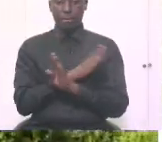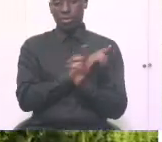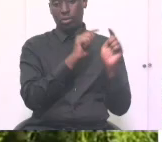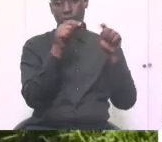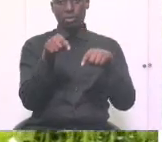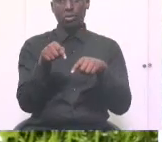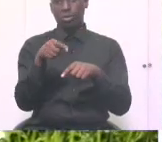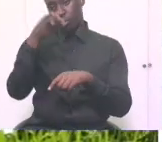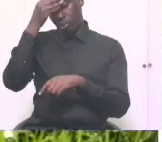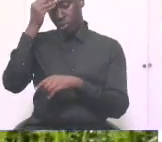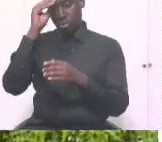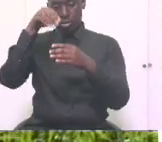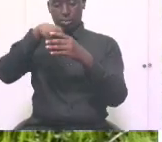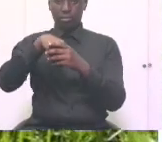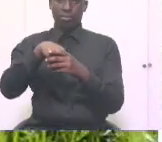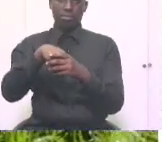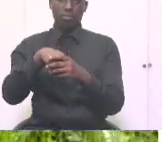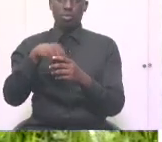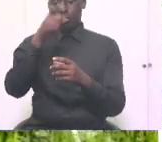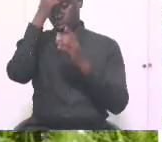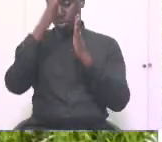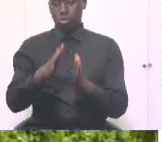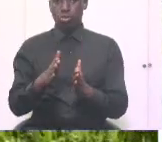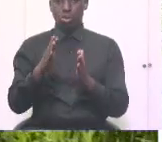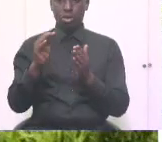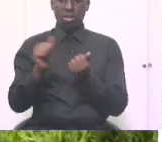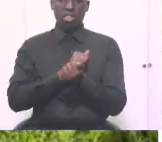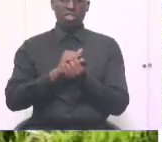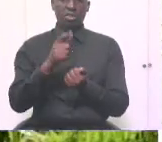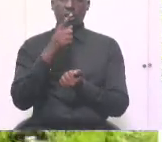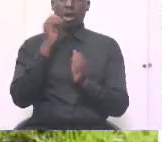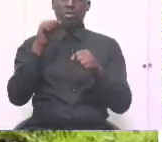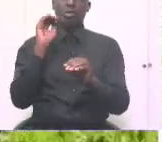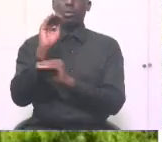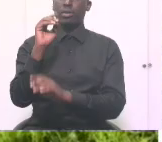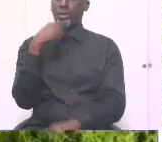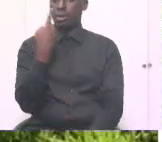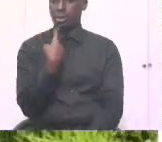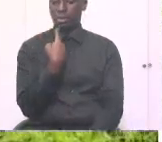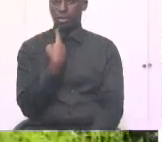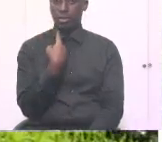zije kwigirwaho. Ubwo umuturage zoneye ashobora kubaza nde?